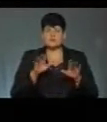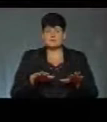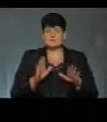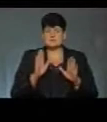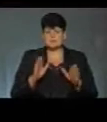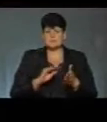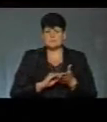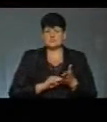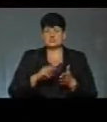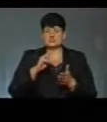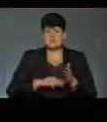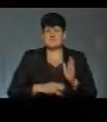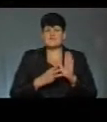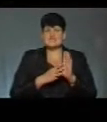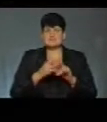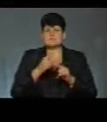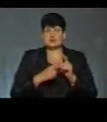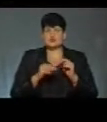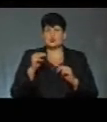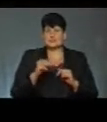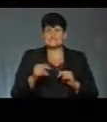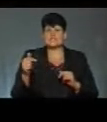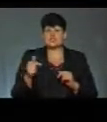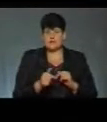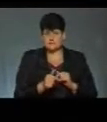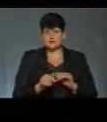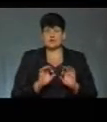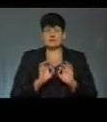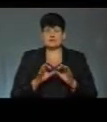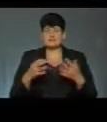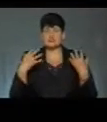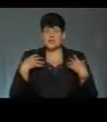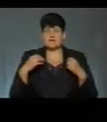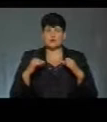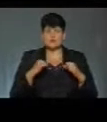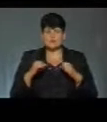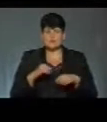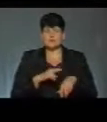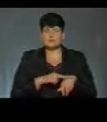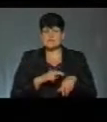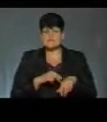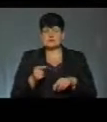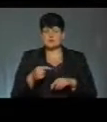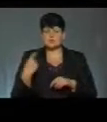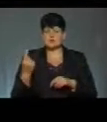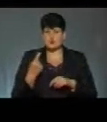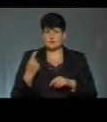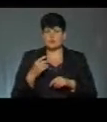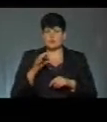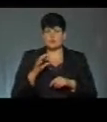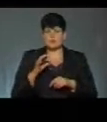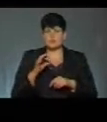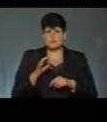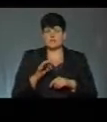складений штраф у розмірі 8,5 тисяч гривень, розповів начальник управління патрульної поліції Тернопільської області Олег Сороковий.